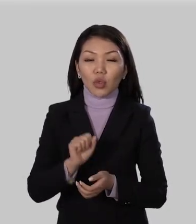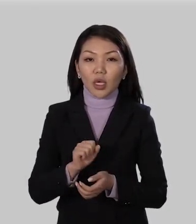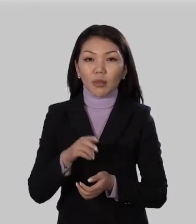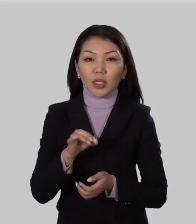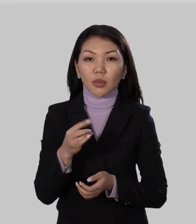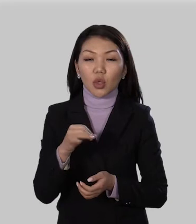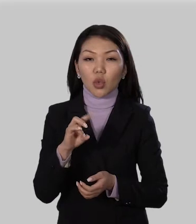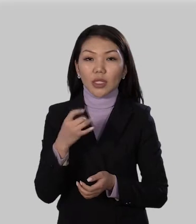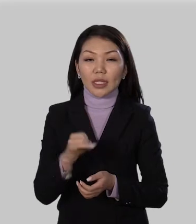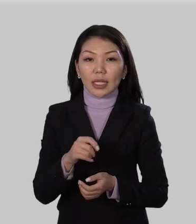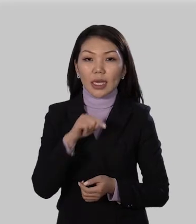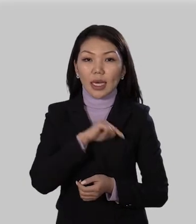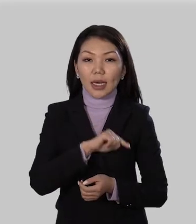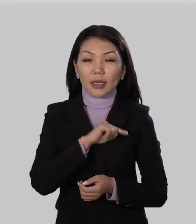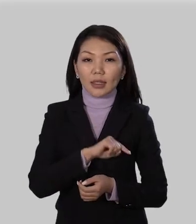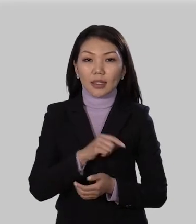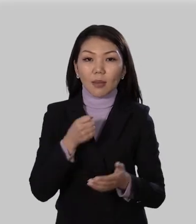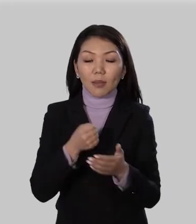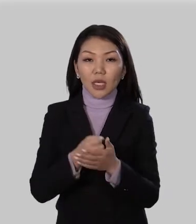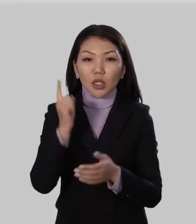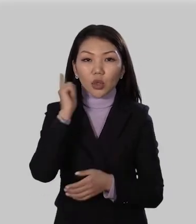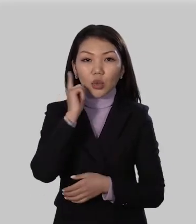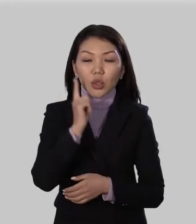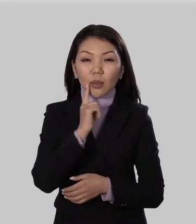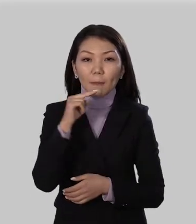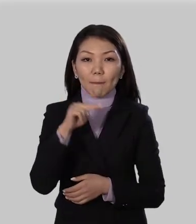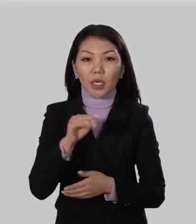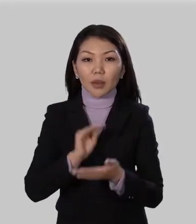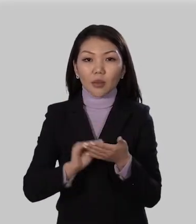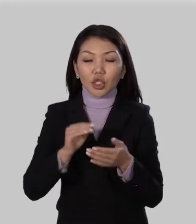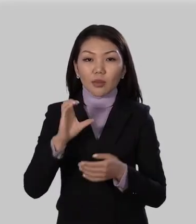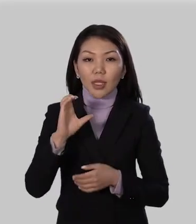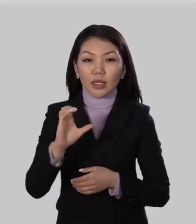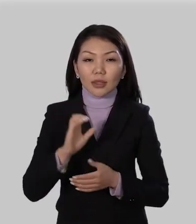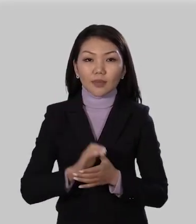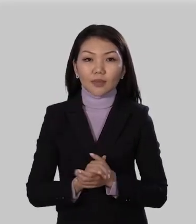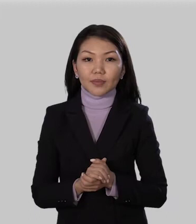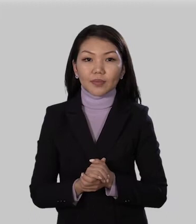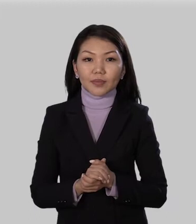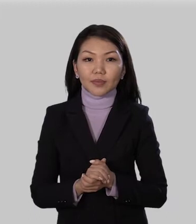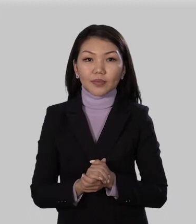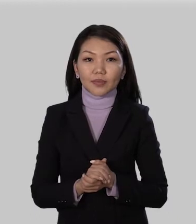друга беспокойный характер. Перед глухим «п» пишем «с».